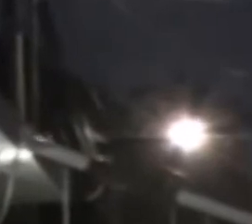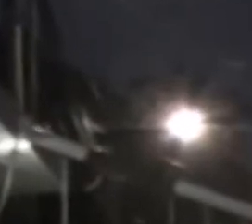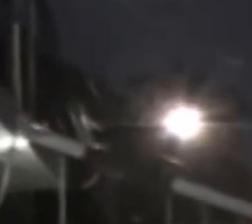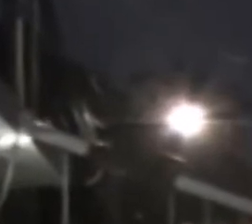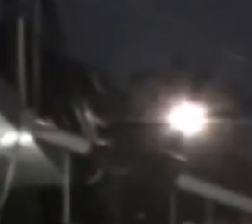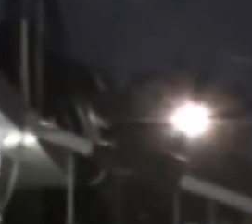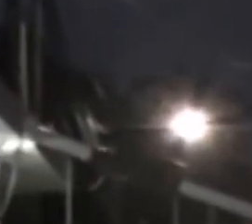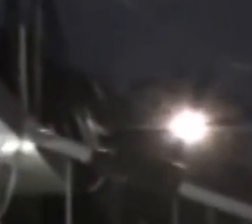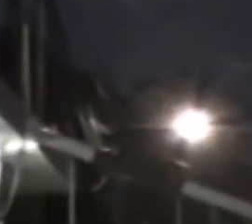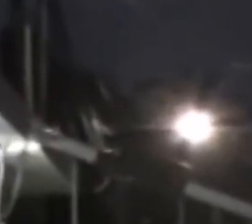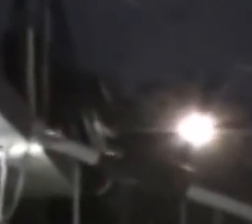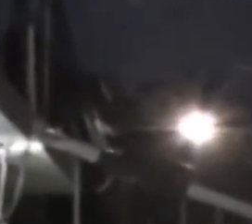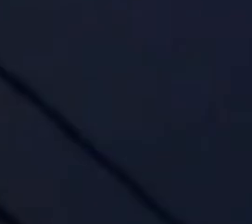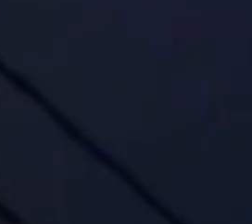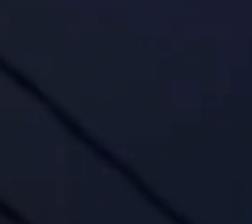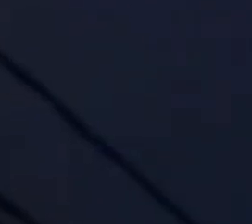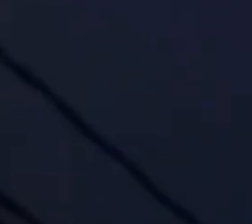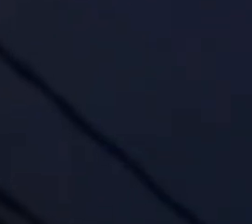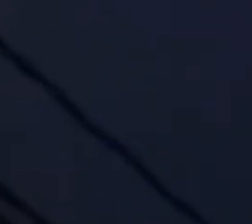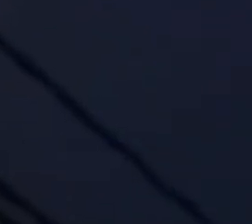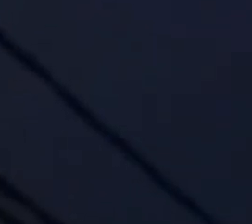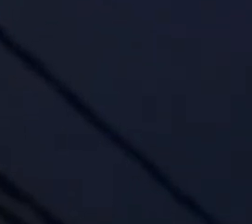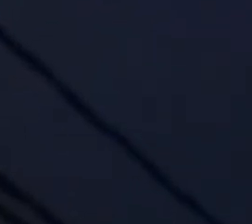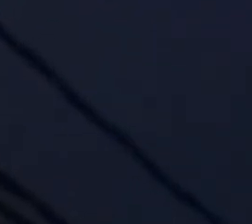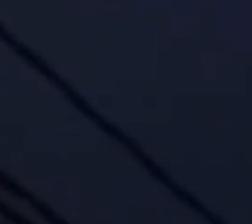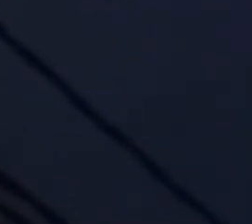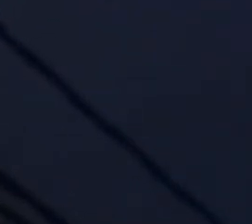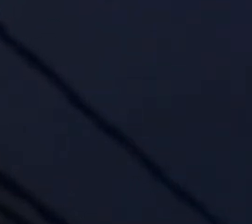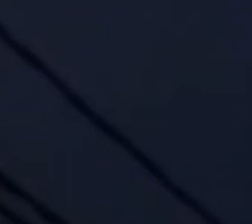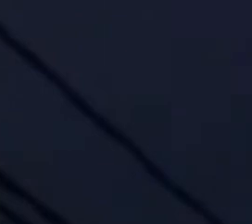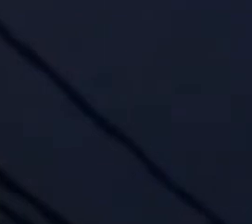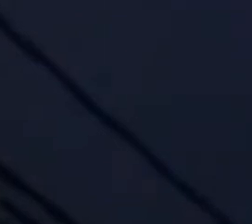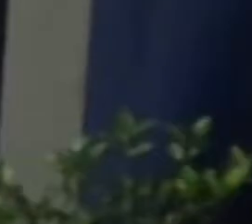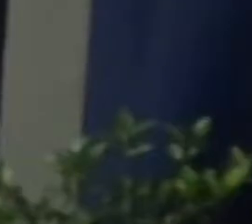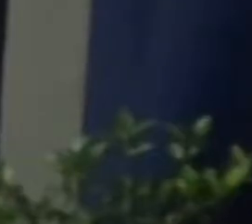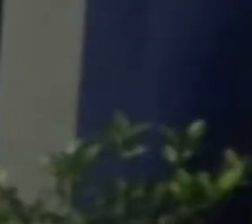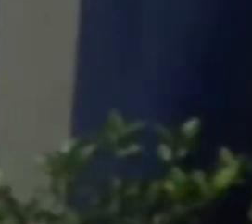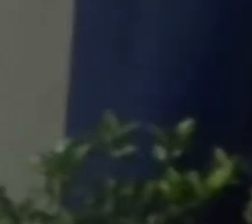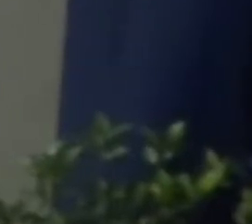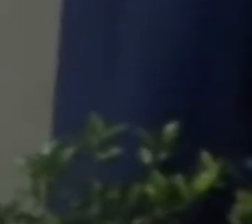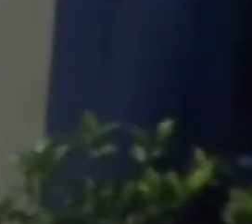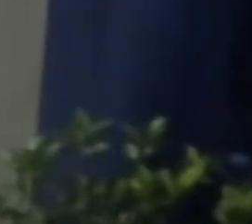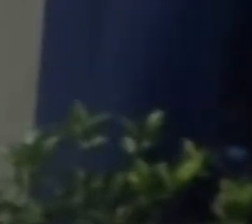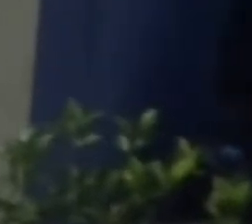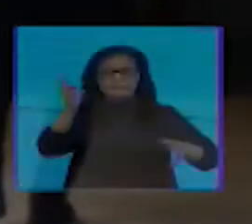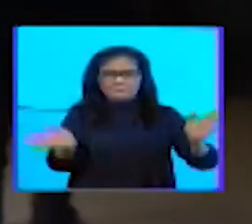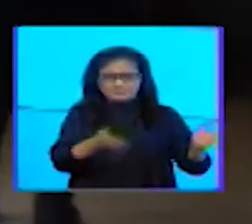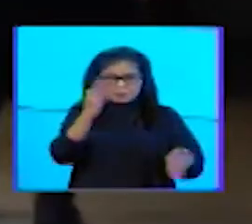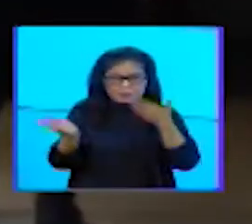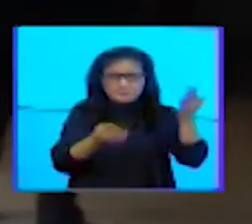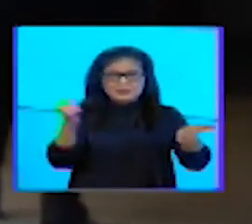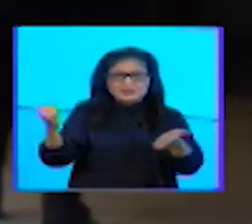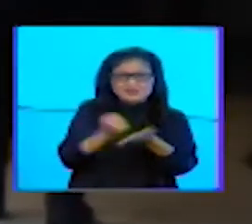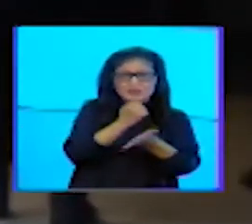kasus dugaan suap ekspor bernur juga turut di bawah penggeledahan dan penyitaan rumah mewah andromixx Santa